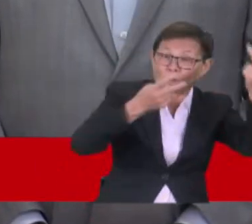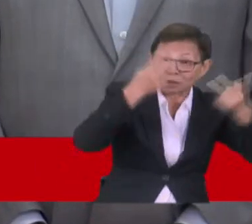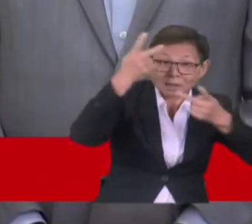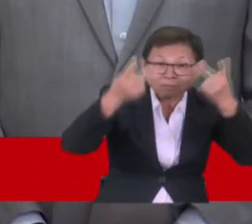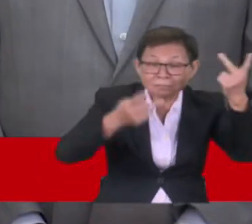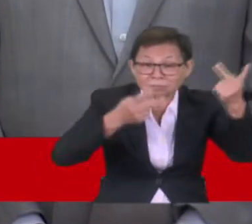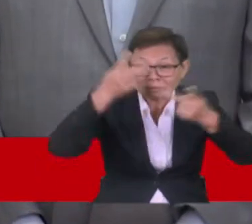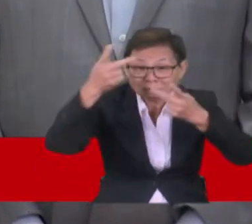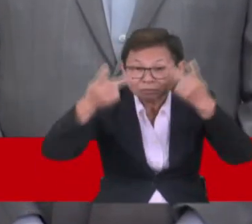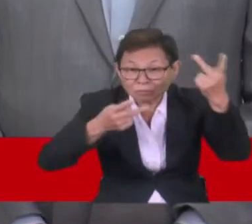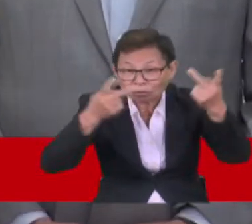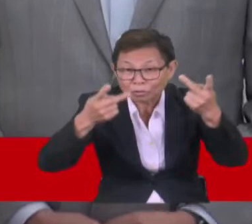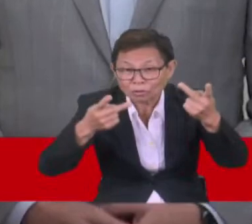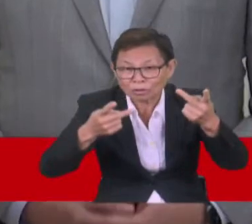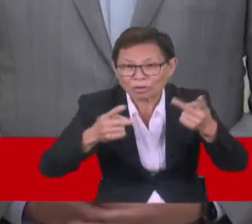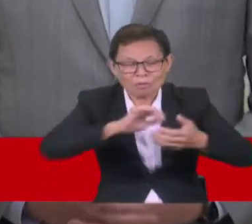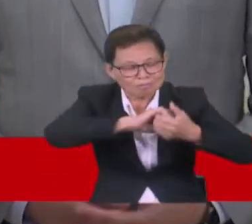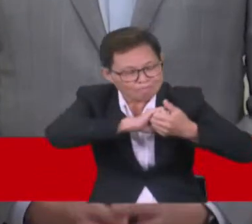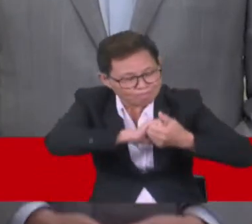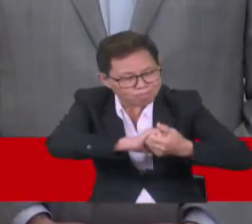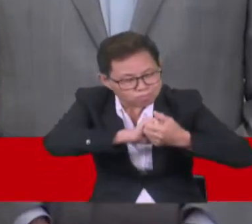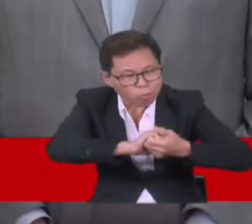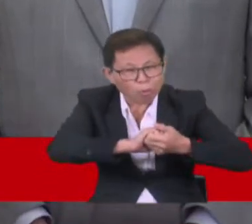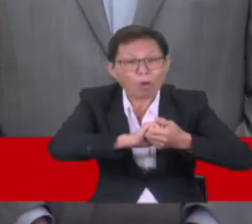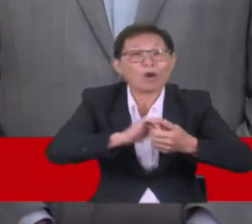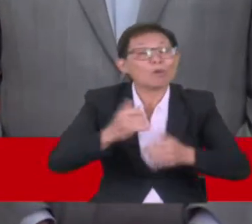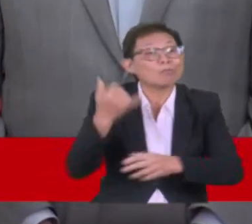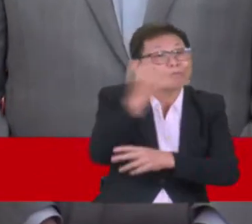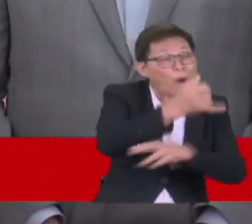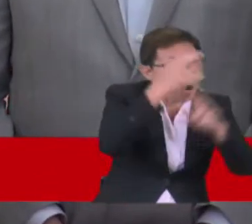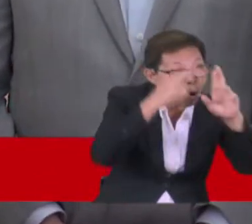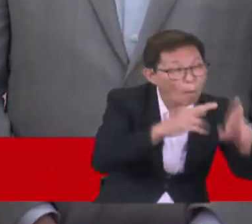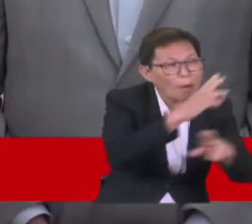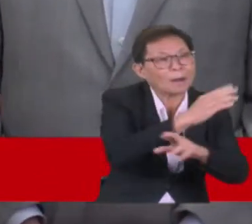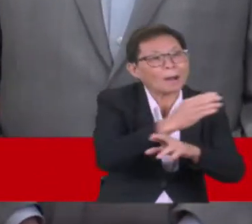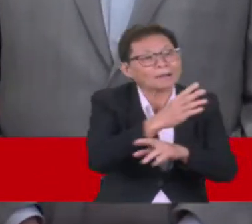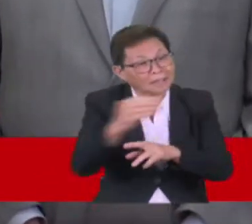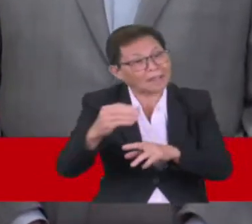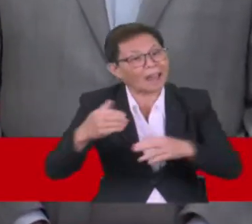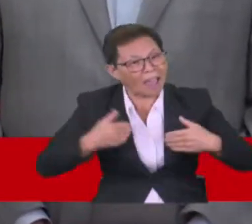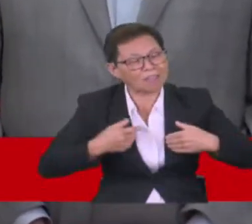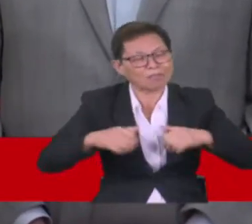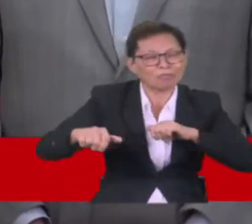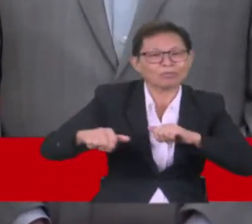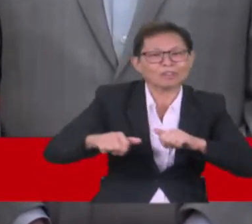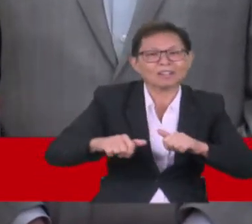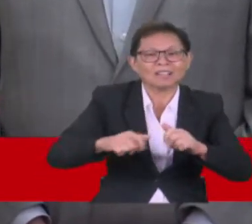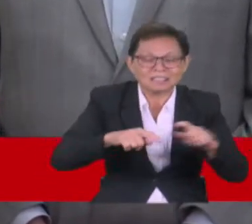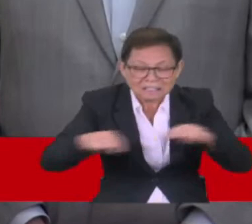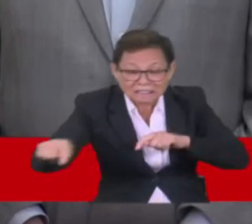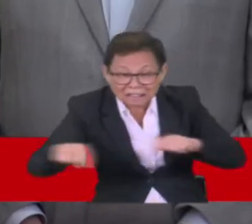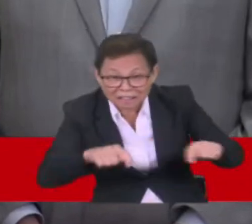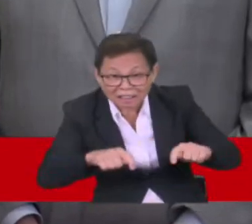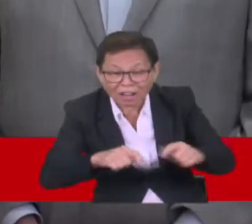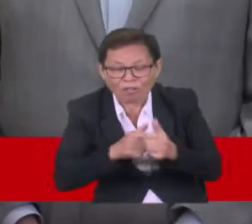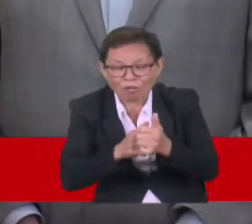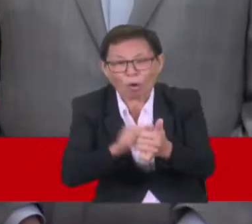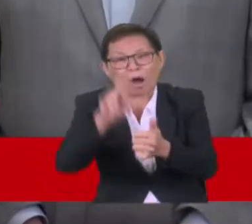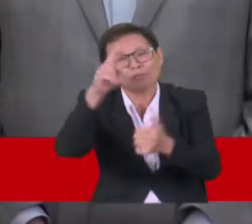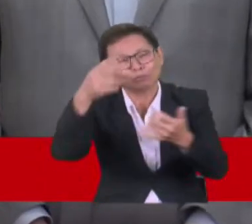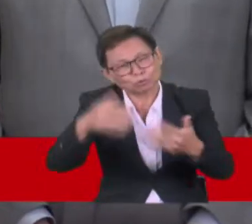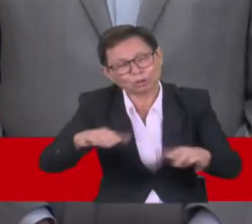lautan kunjungan hormat biasa tetapi ada tindakan-tindakan susulan yang telah dilakukan